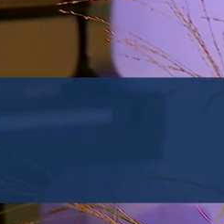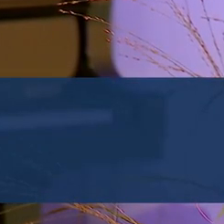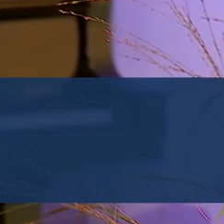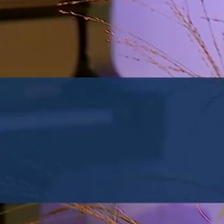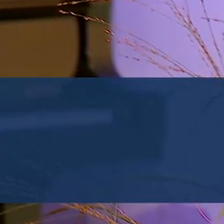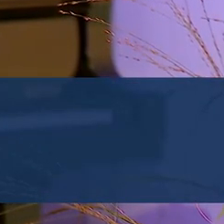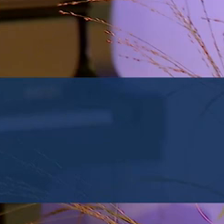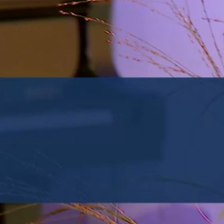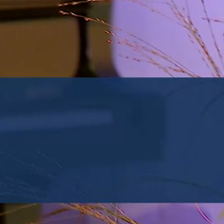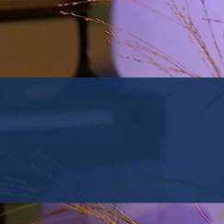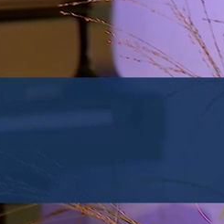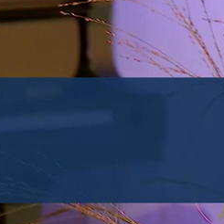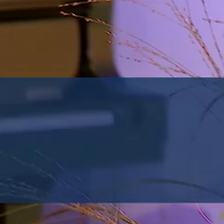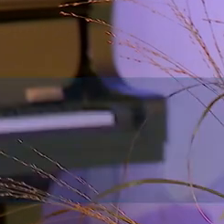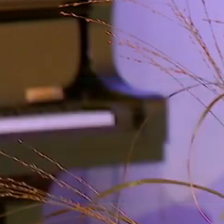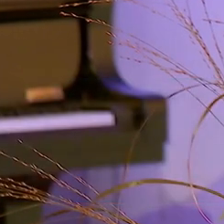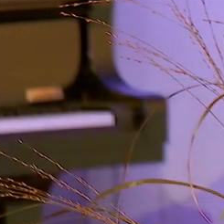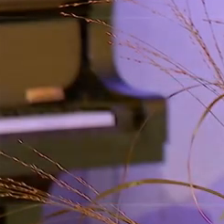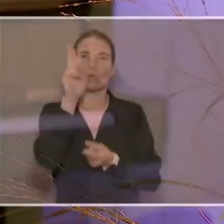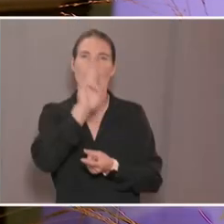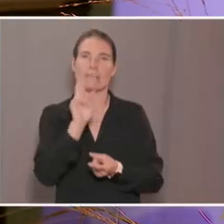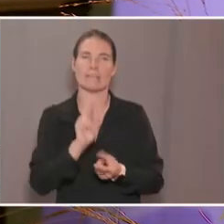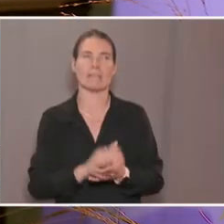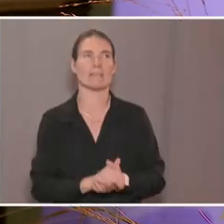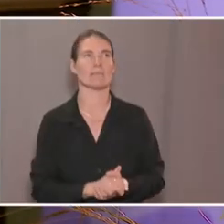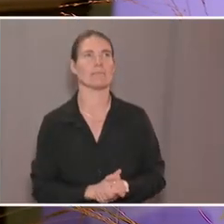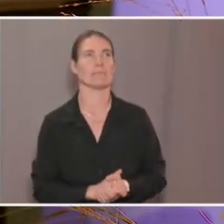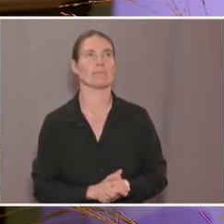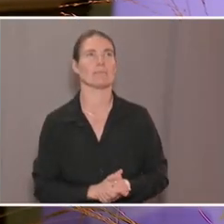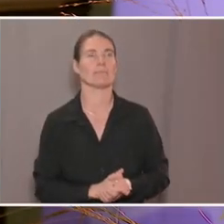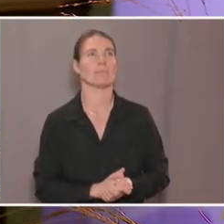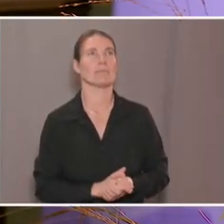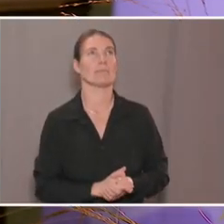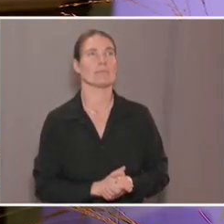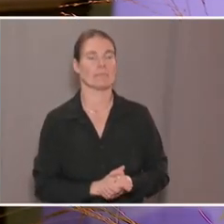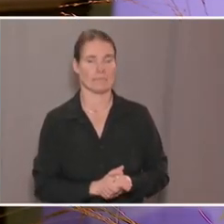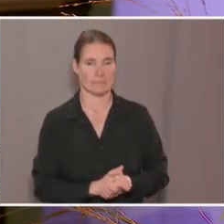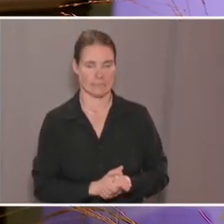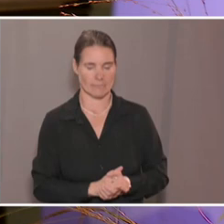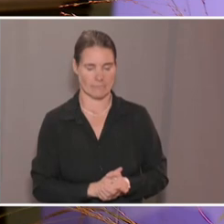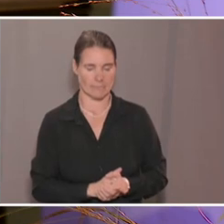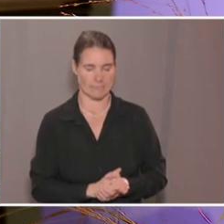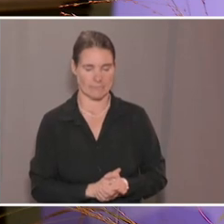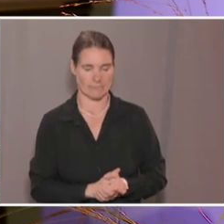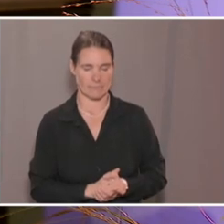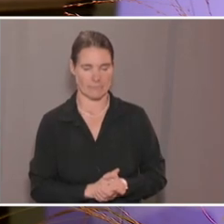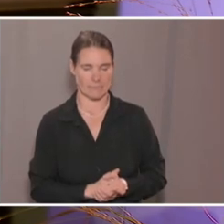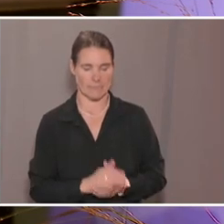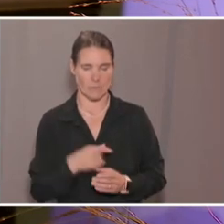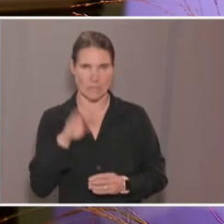ist, wird uns ein ganz physischer Möglichkeitsraum übergeben, in dem